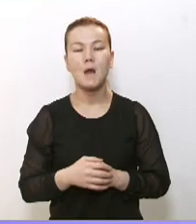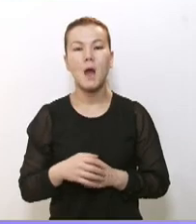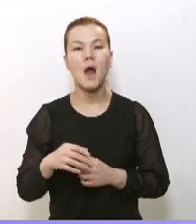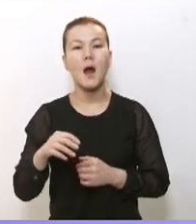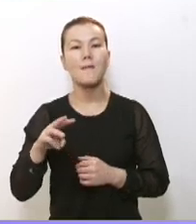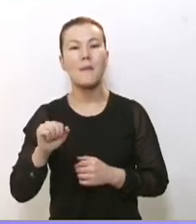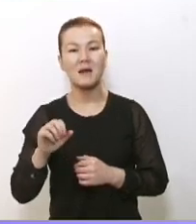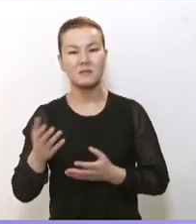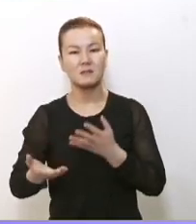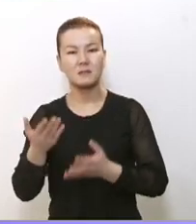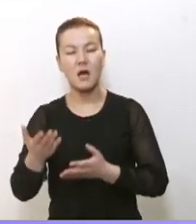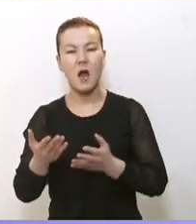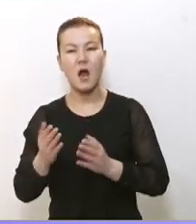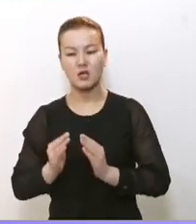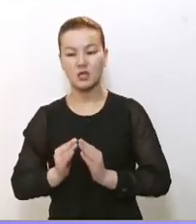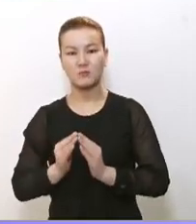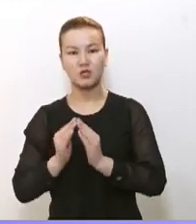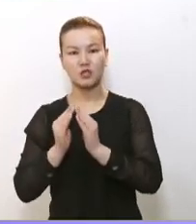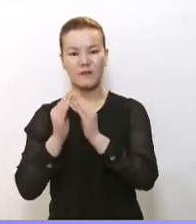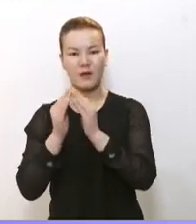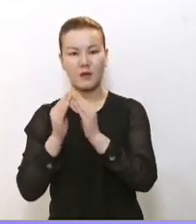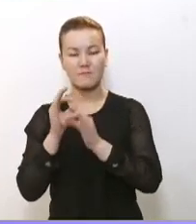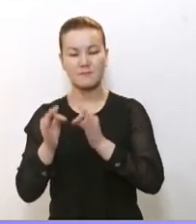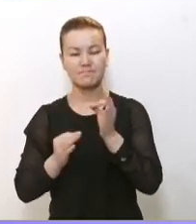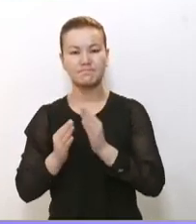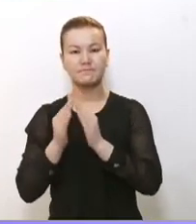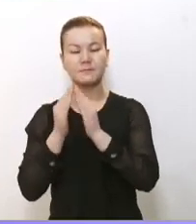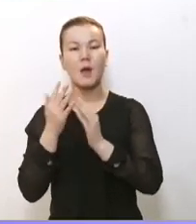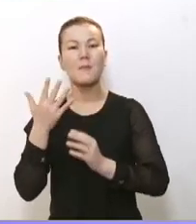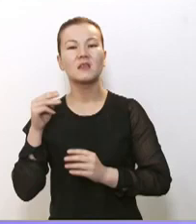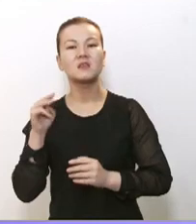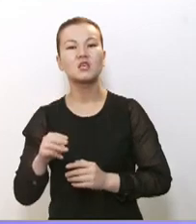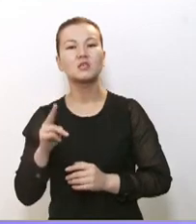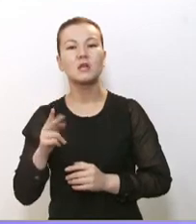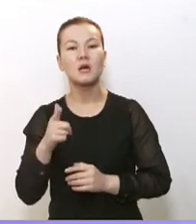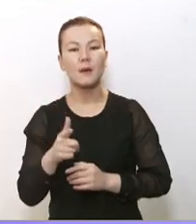масса космического корабля 5000 килограмм.